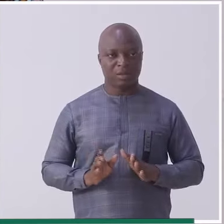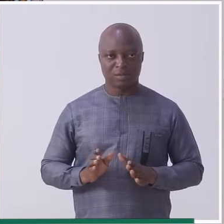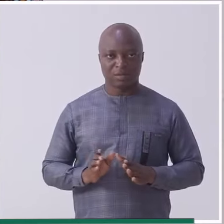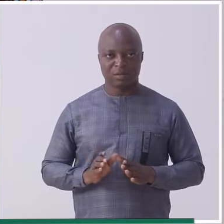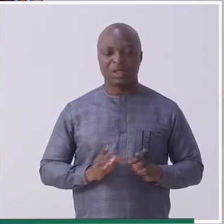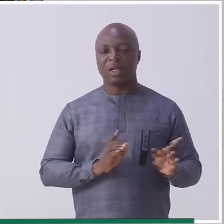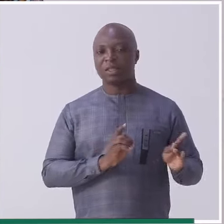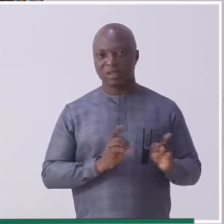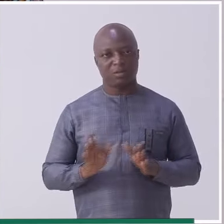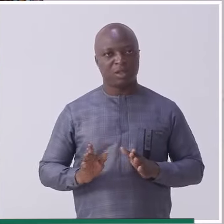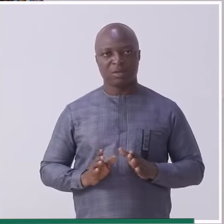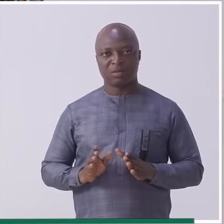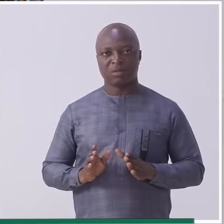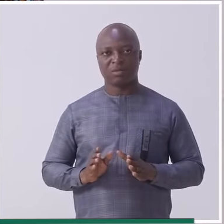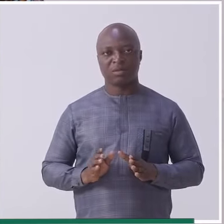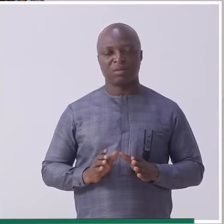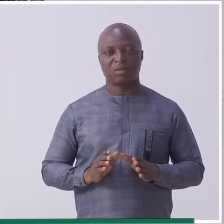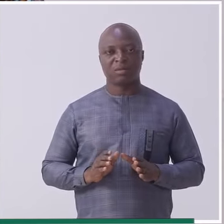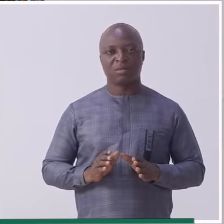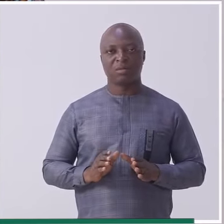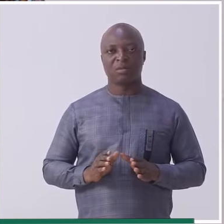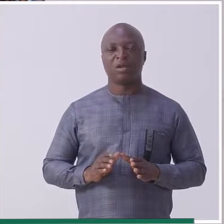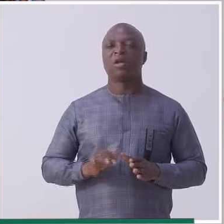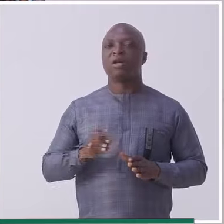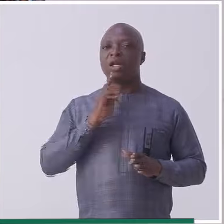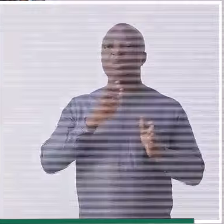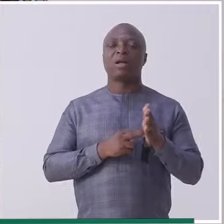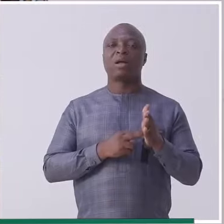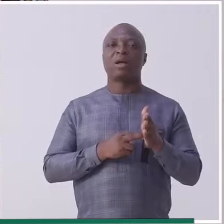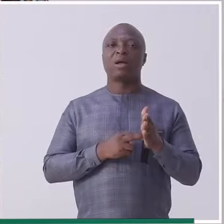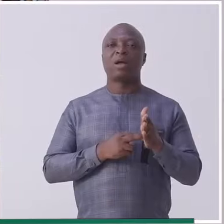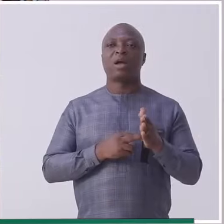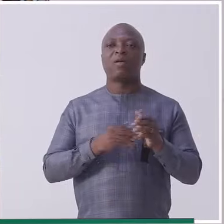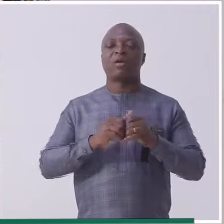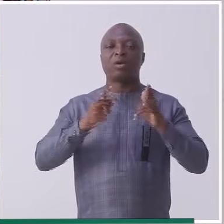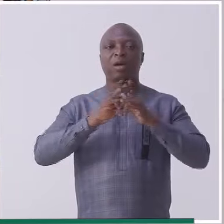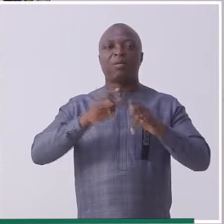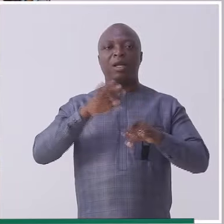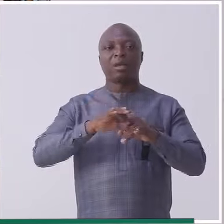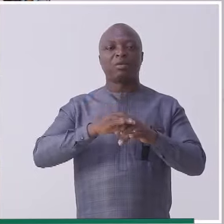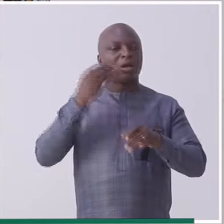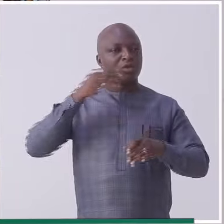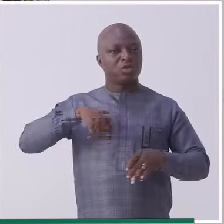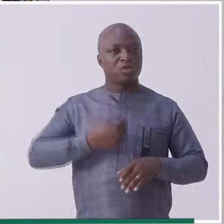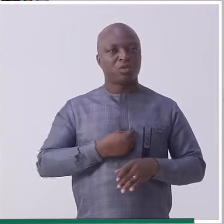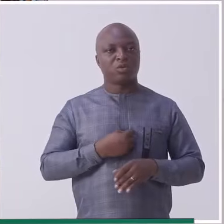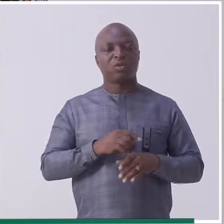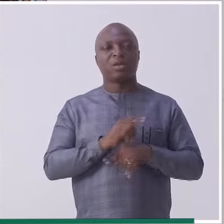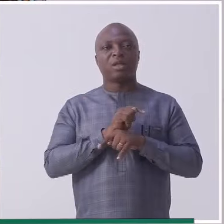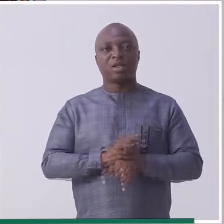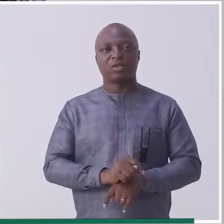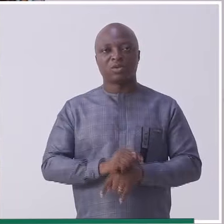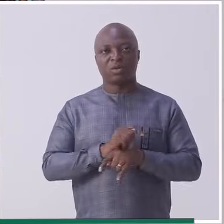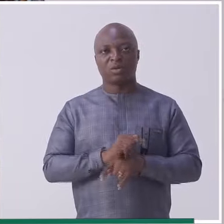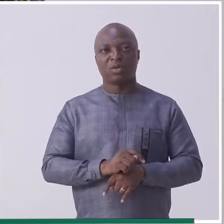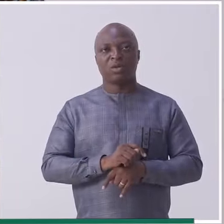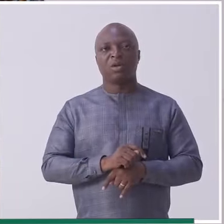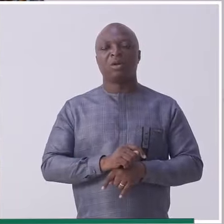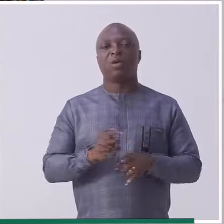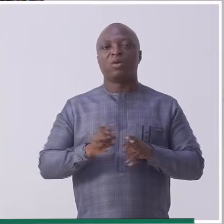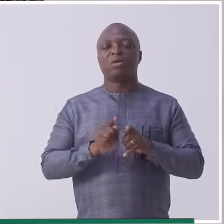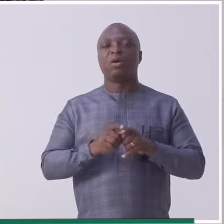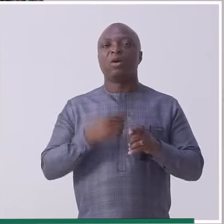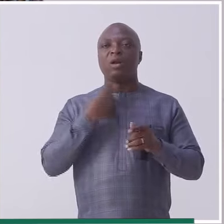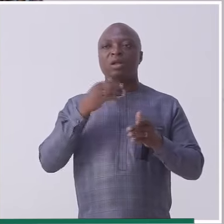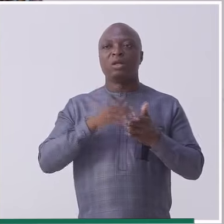La discipline. Il est de règles en matière de campagne électorale chez nous, de tradition, et on vient de le